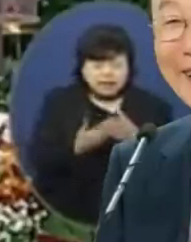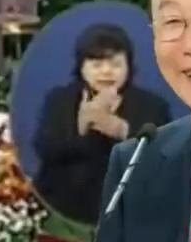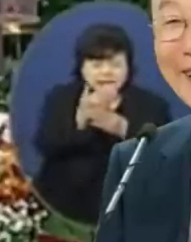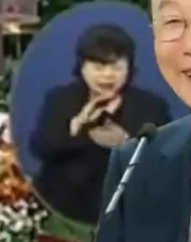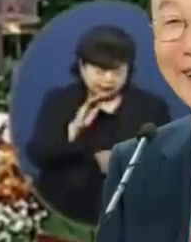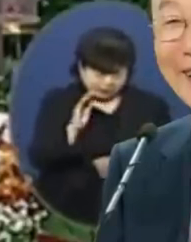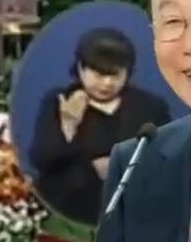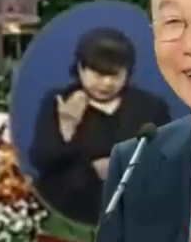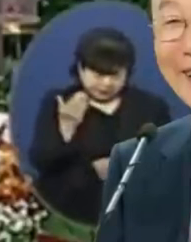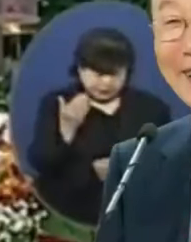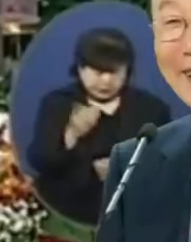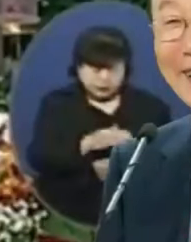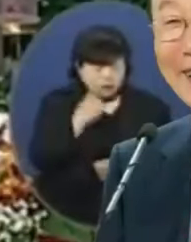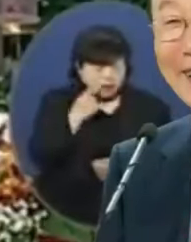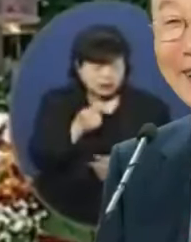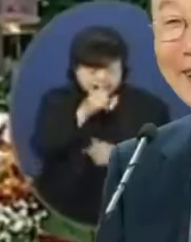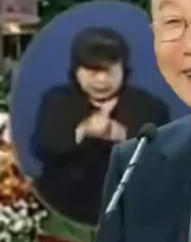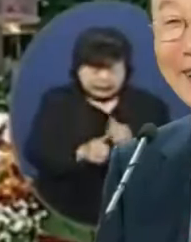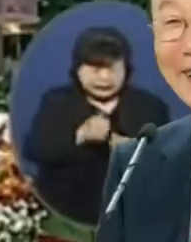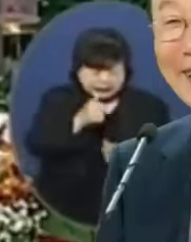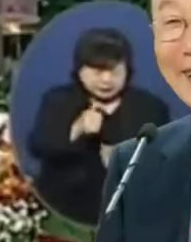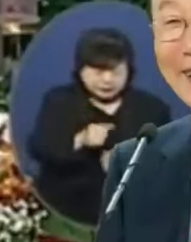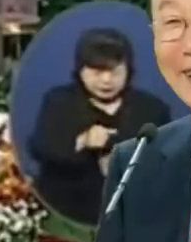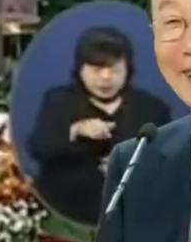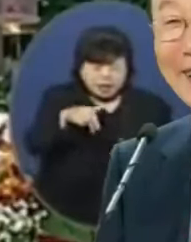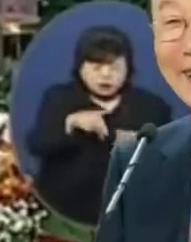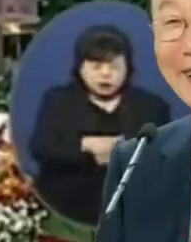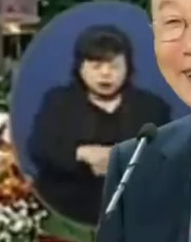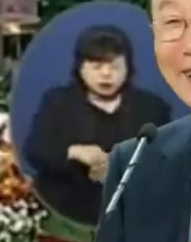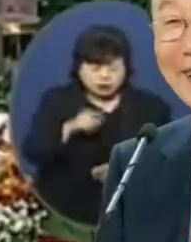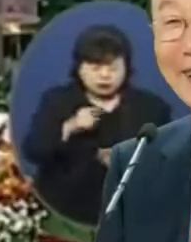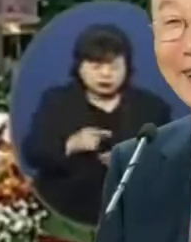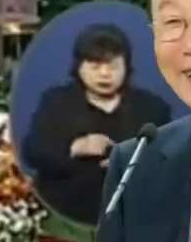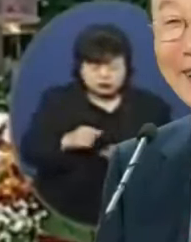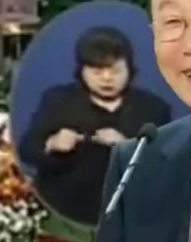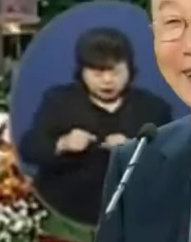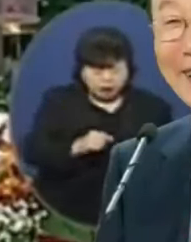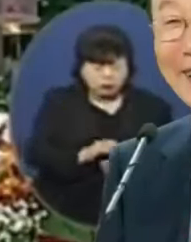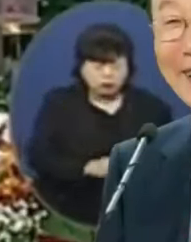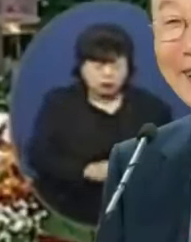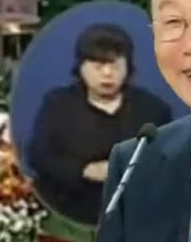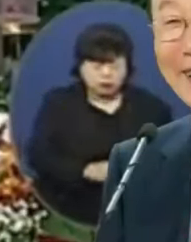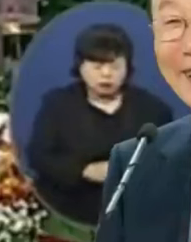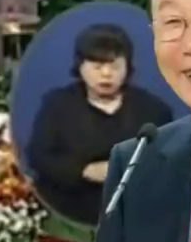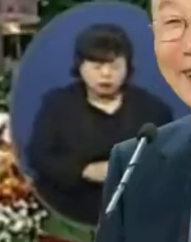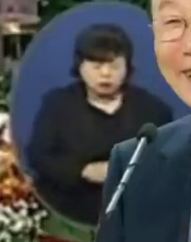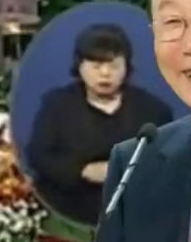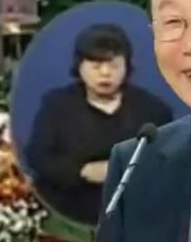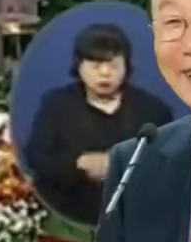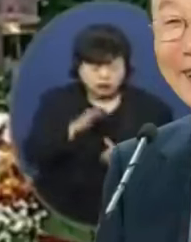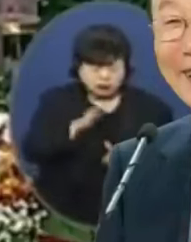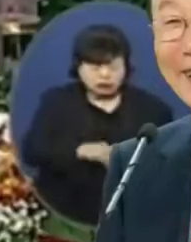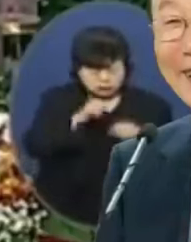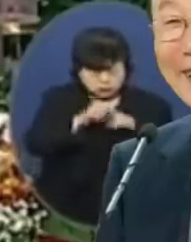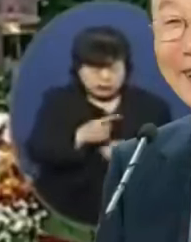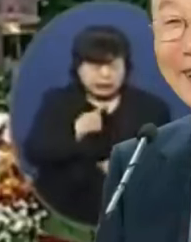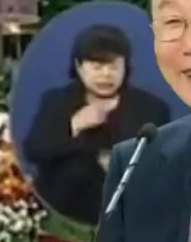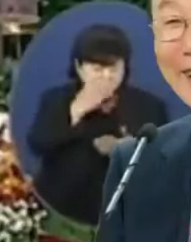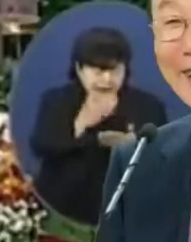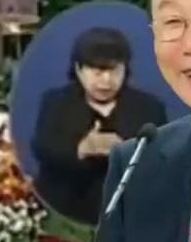것입니다. 우리 아버지 하나님이시여, 우리는 종교나 의식을 늘 집행하고 낭패와 실망을 당하고 살지